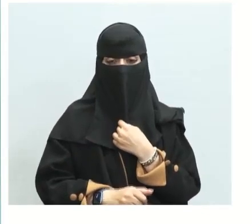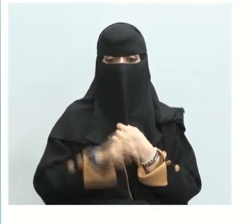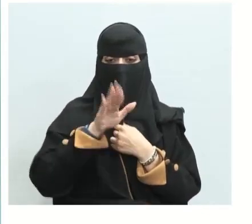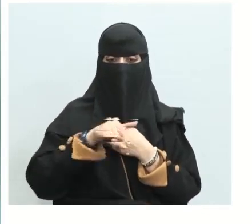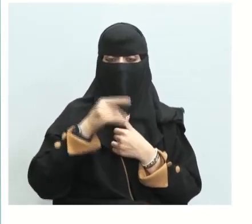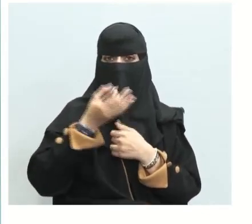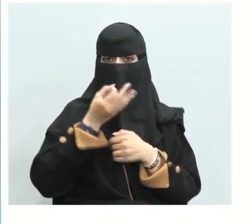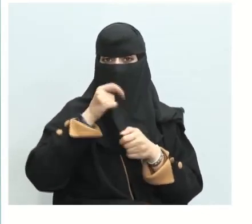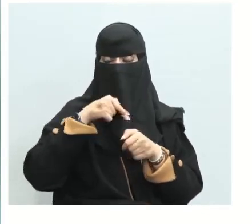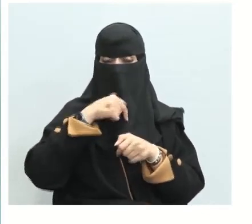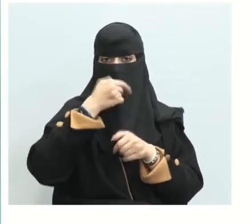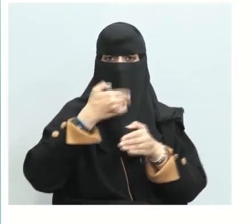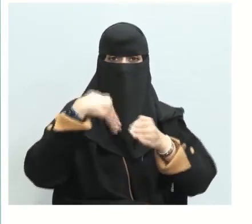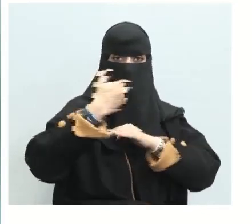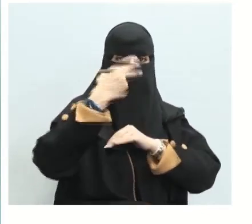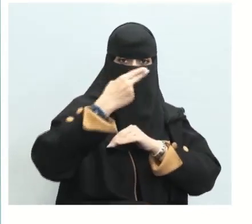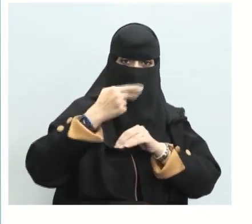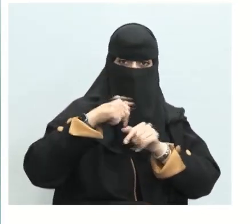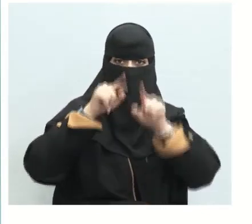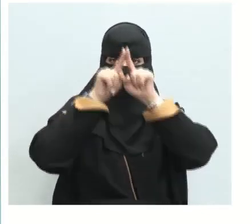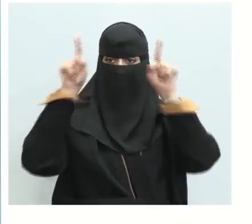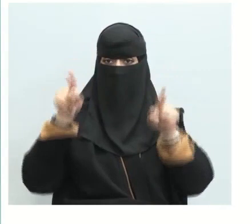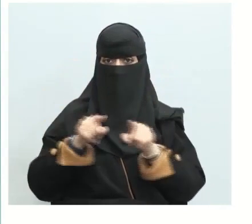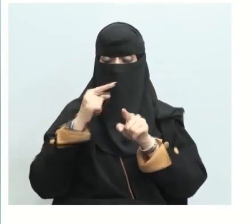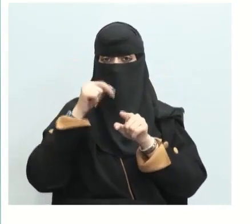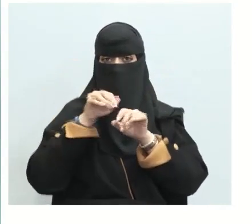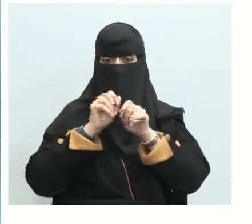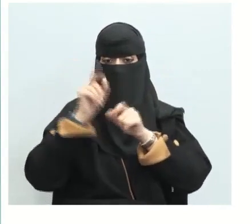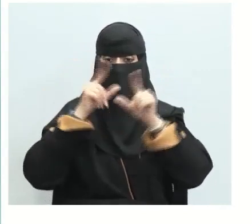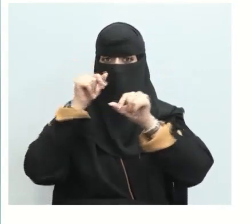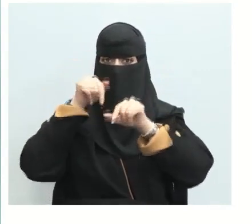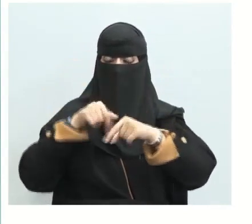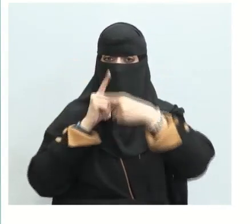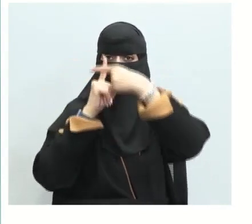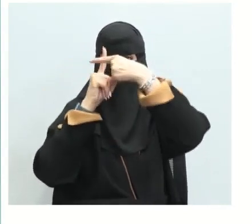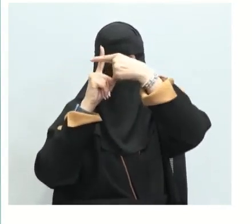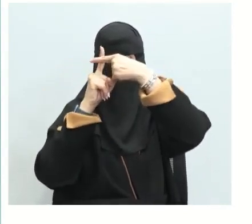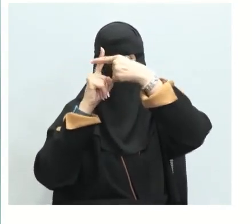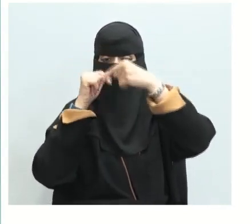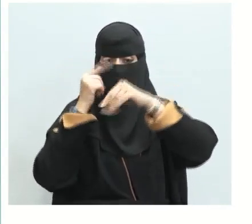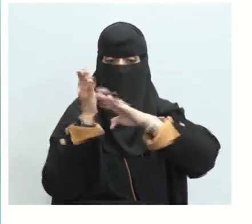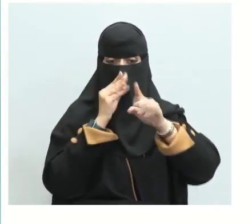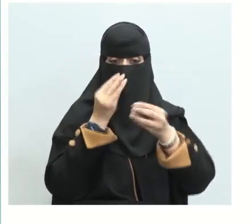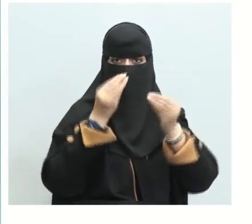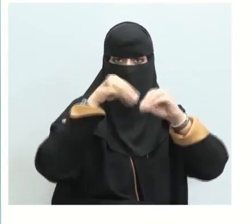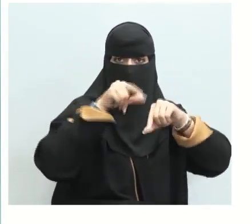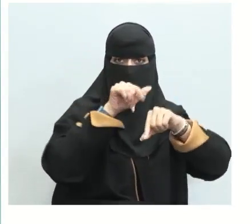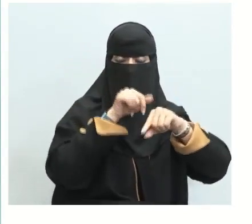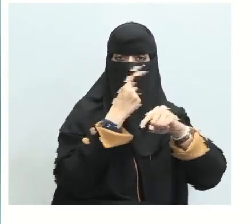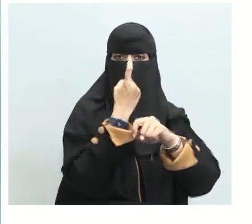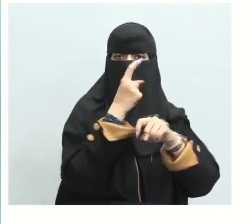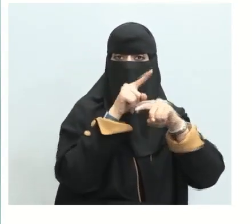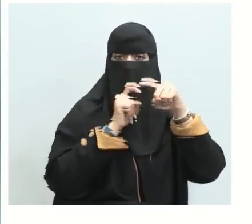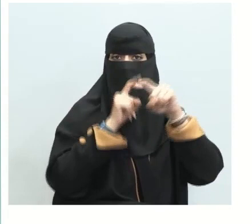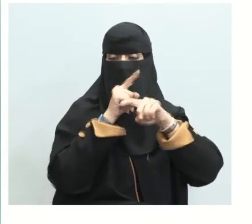أيضا ذكرنا أنه عند تصميم صفحات إلكترونية فإننا نستخدم إحداثيات الإكس والواي، بالإضافة بإمكاننا